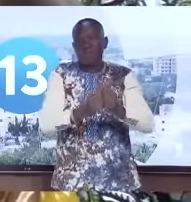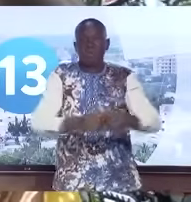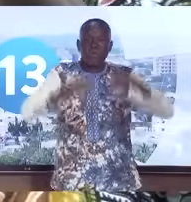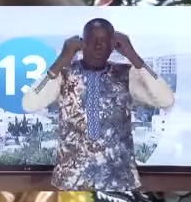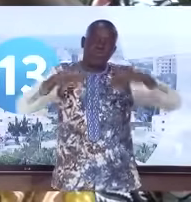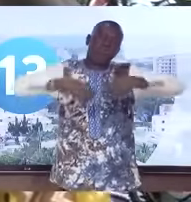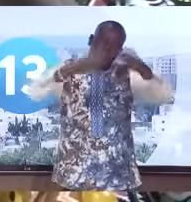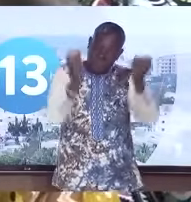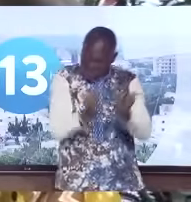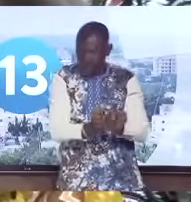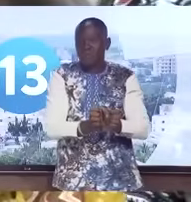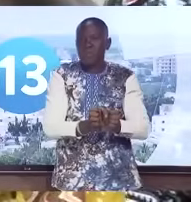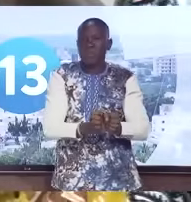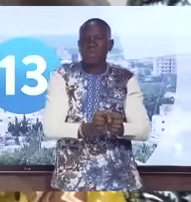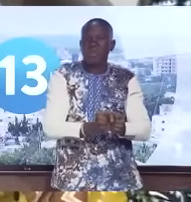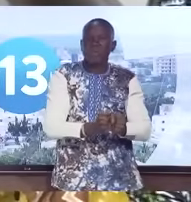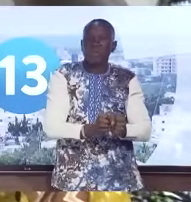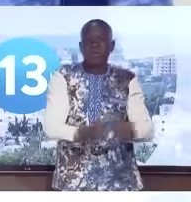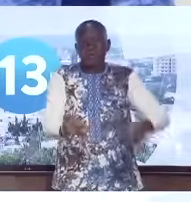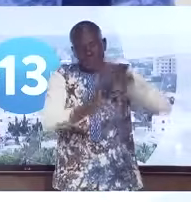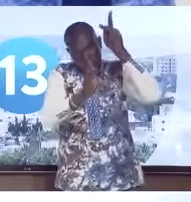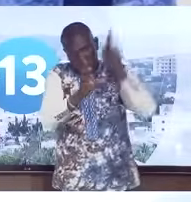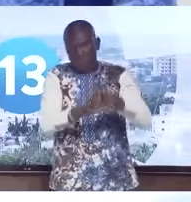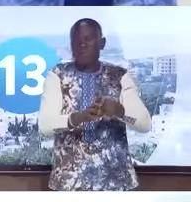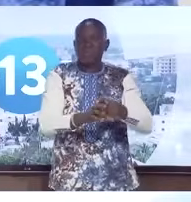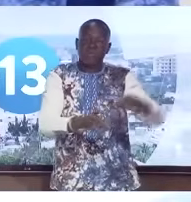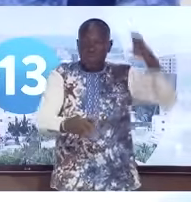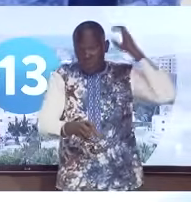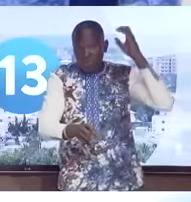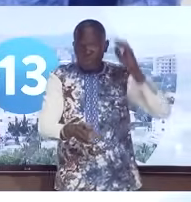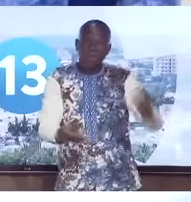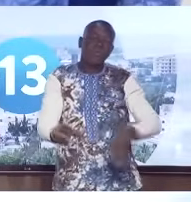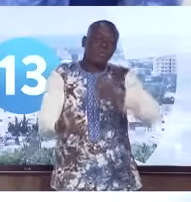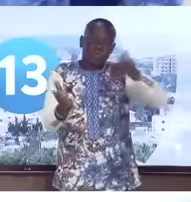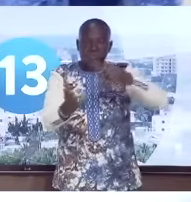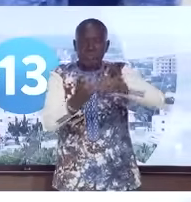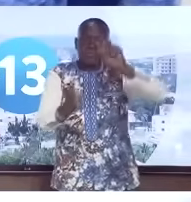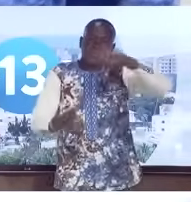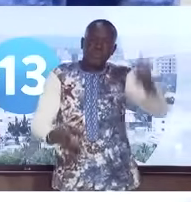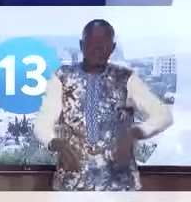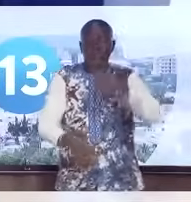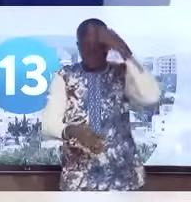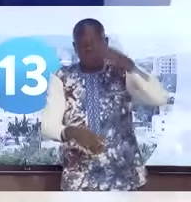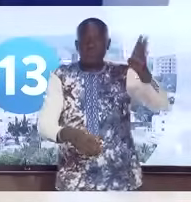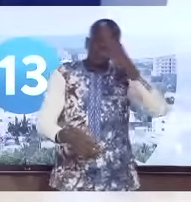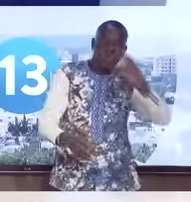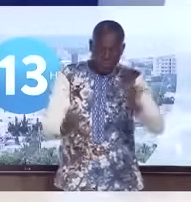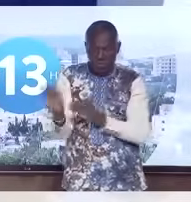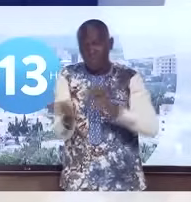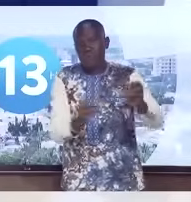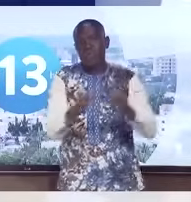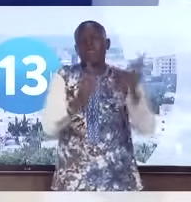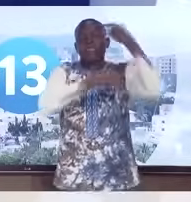délégation pour assister à cette table ronde. C'est depuis 2001 que le gouvernement burkinabé organise les